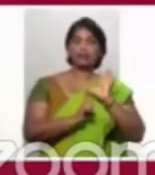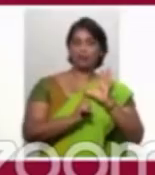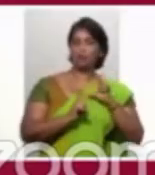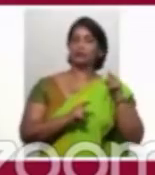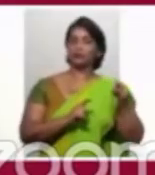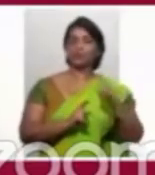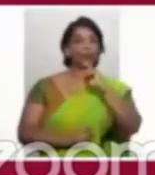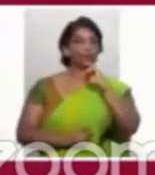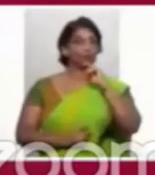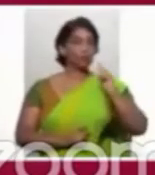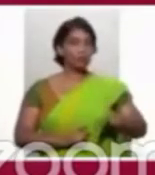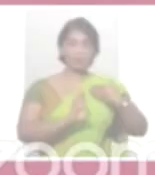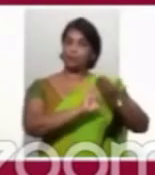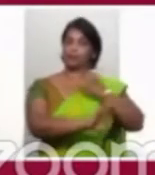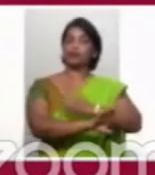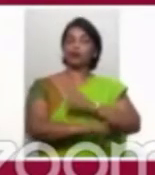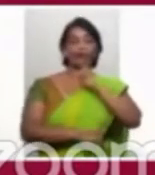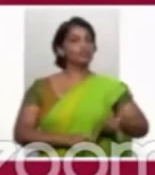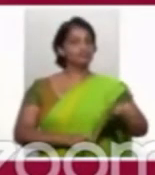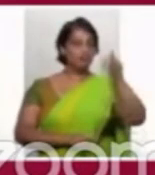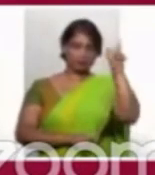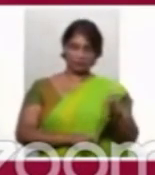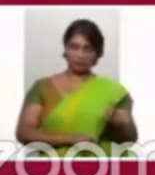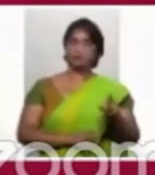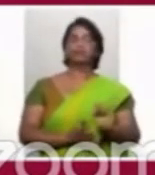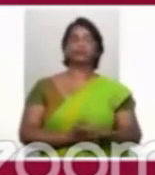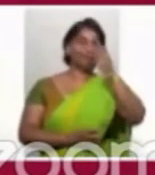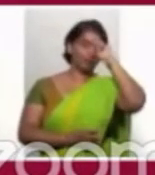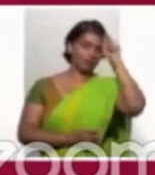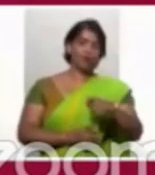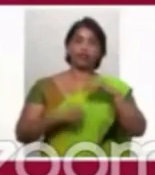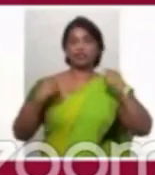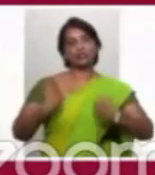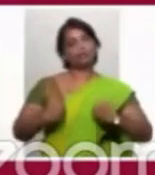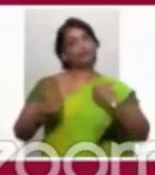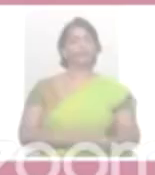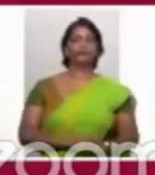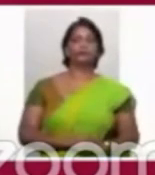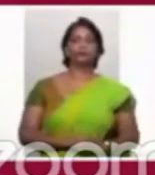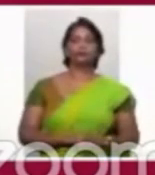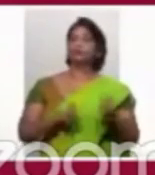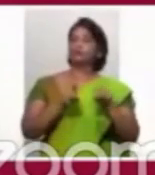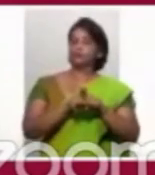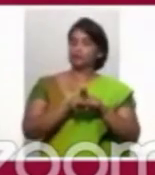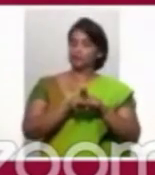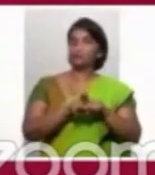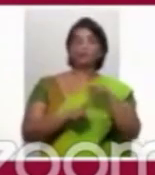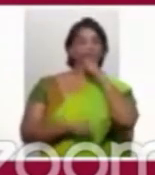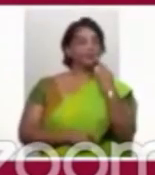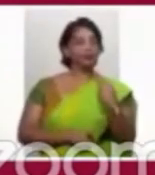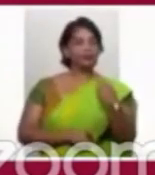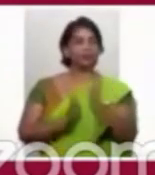සඳහා ශ්‍රේෂ්ඨාධිකරණයේ හිටපු විනිශ්චයකාර කෙටි චිත්‍රසිරි මැතිතුමායි සභාපති ධුරයත් දරන්නවා. ඒ වගේම